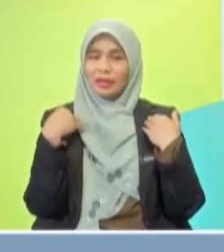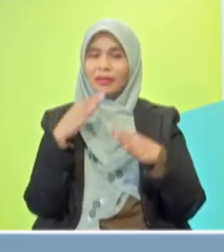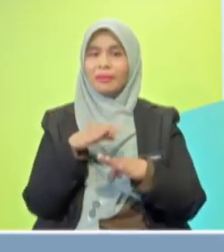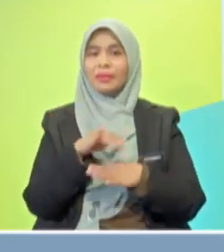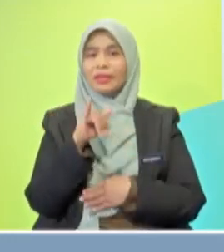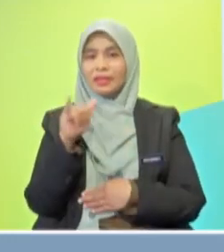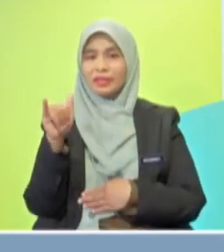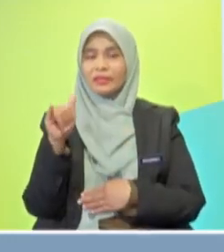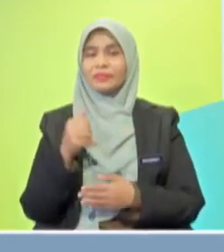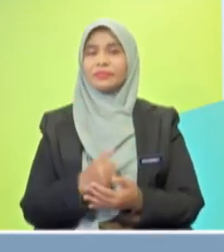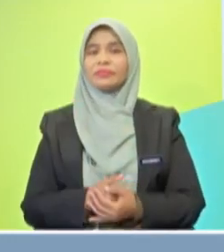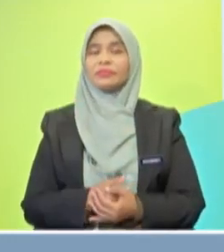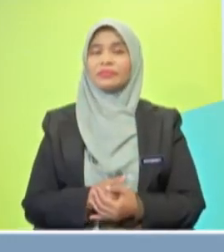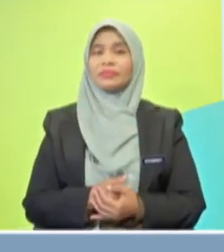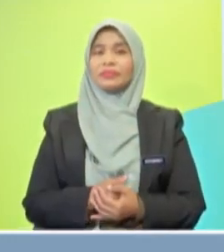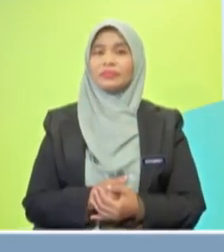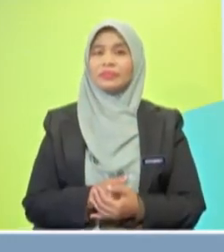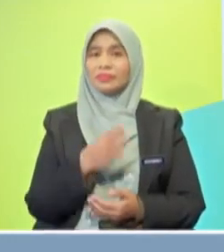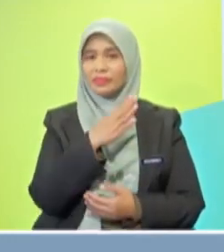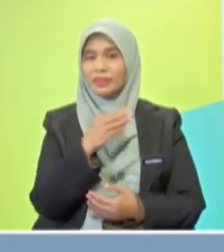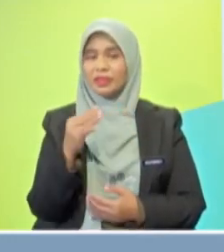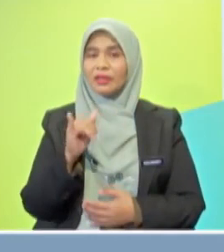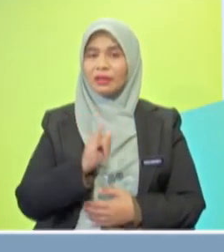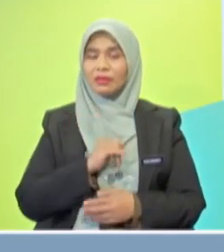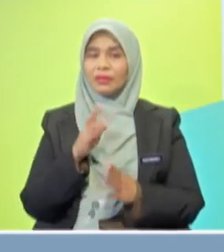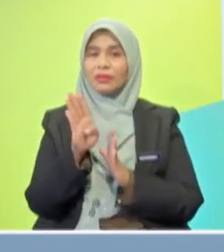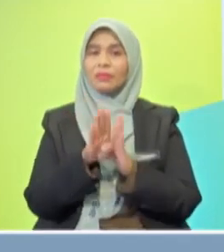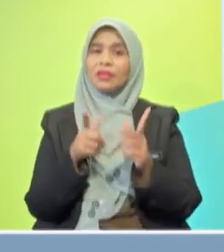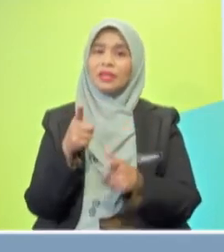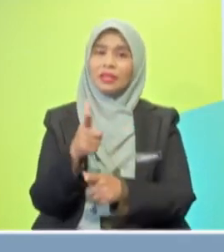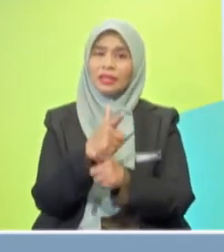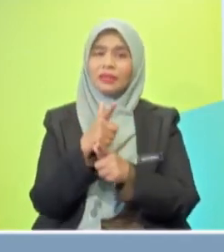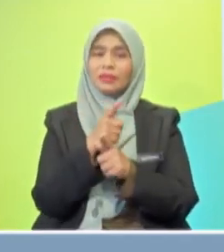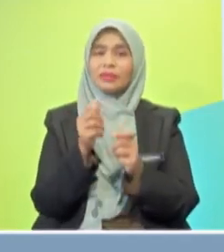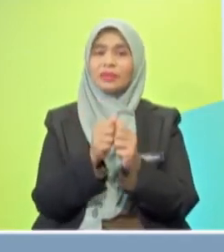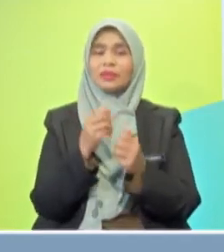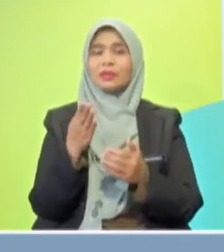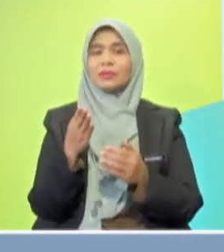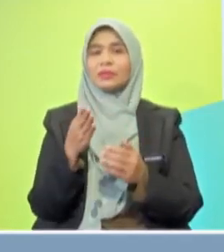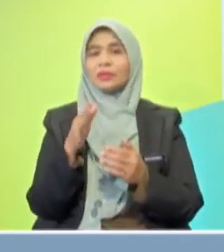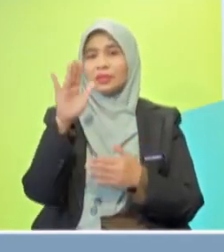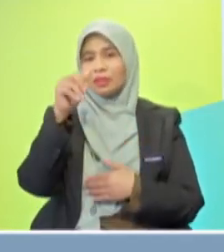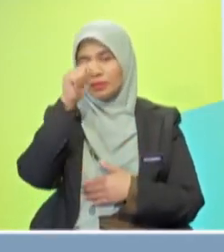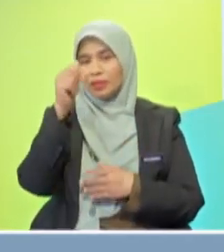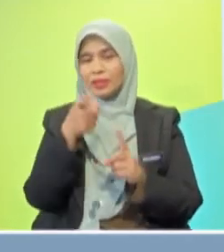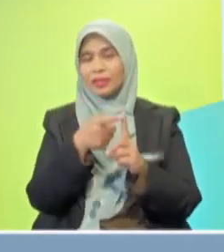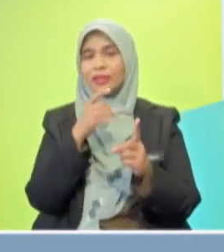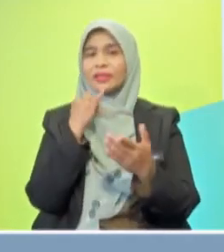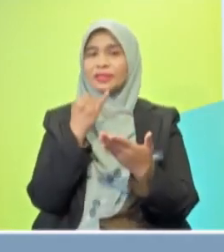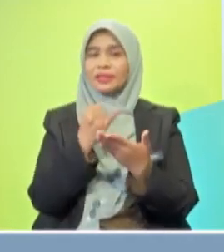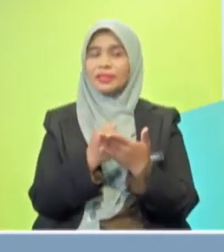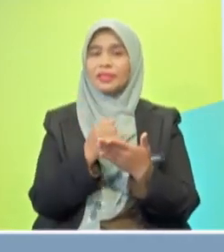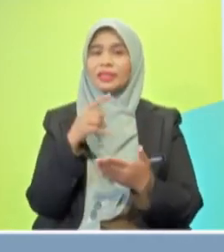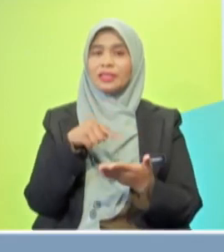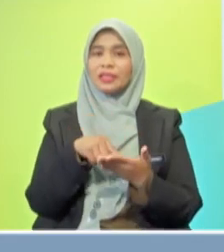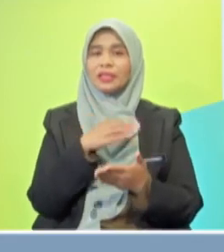Okey? Kebaikan yang ada padanya. Dan aku berlindung denganmu, ya Allah, dari kejahatan ini dan kejahatan